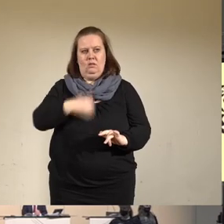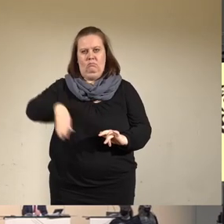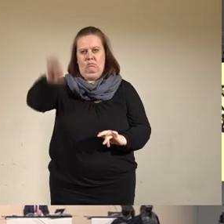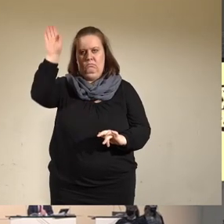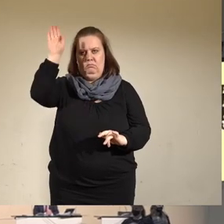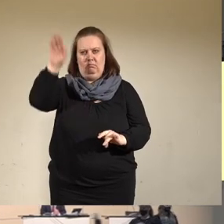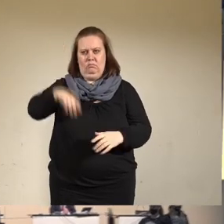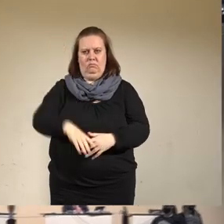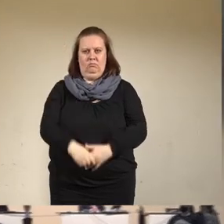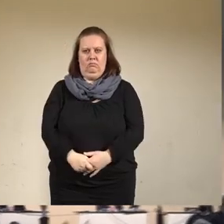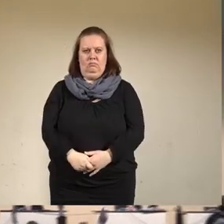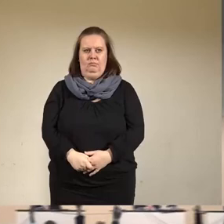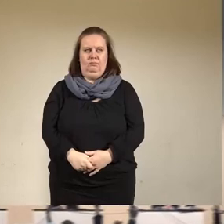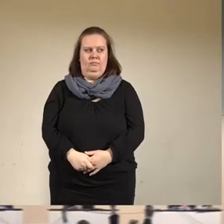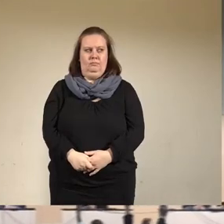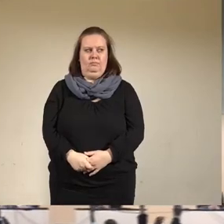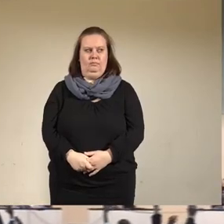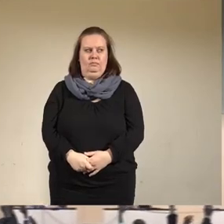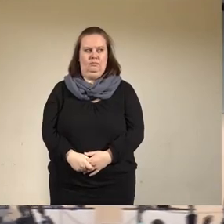ich jetzt um das Stimmzeichen.